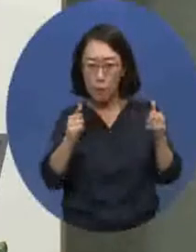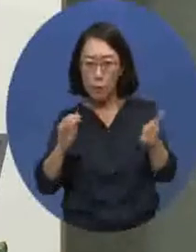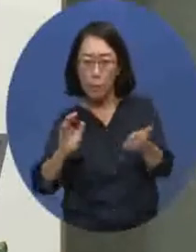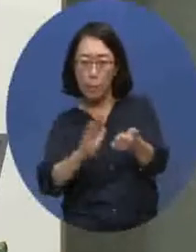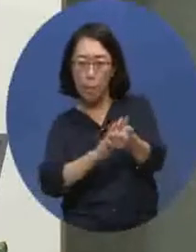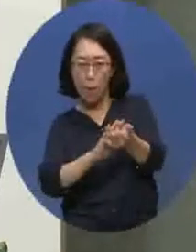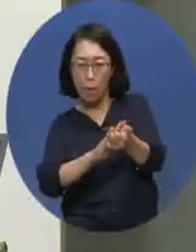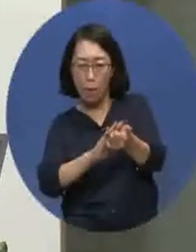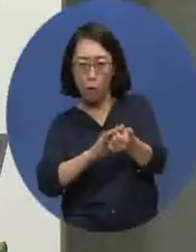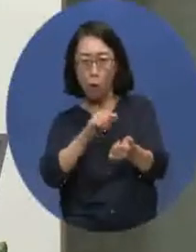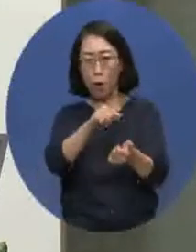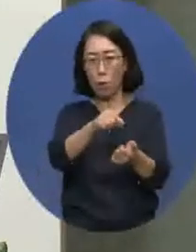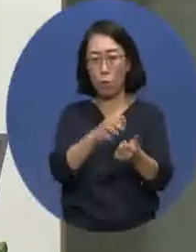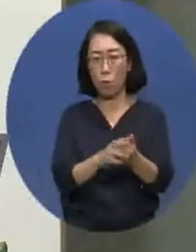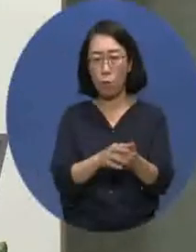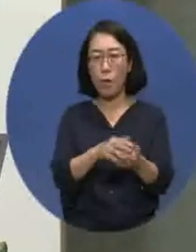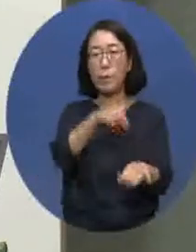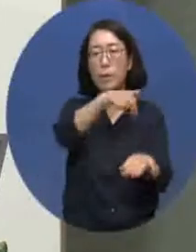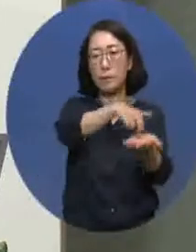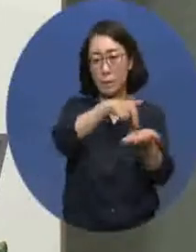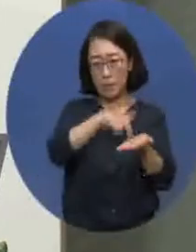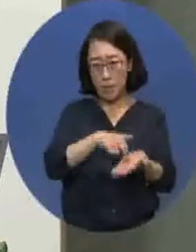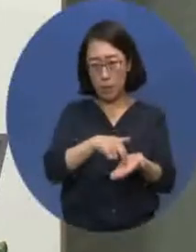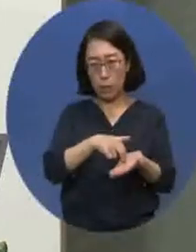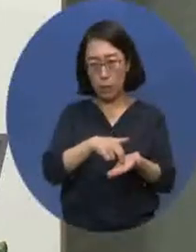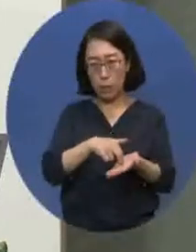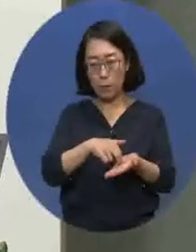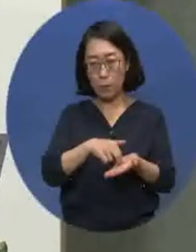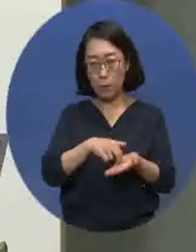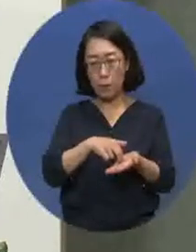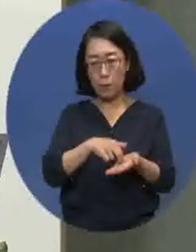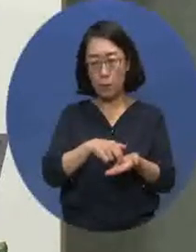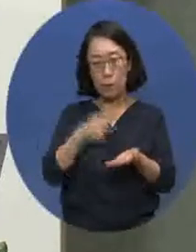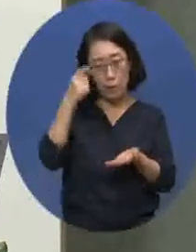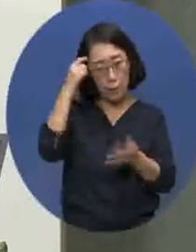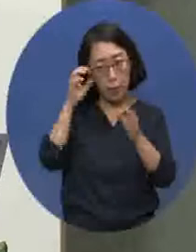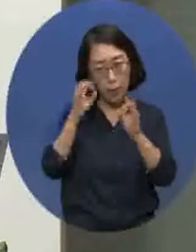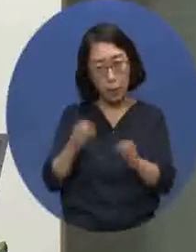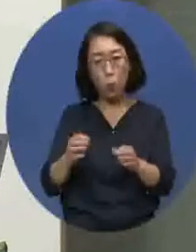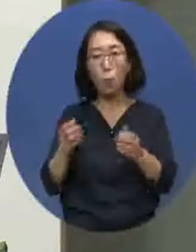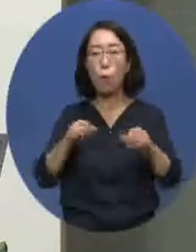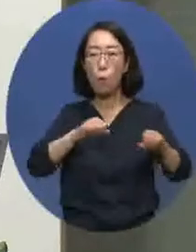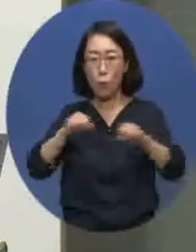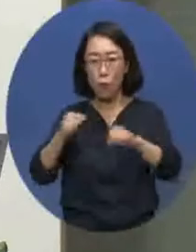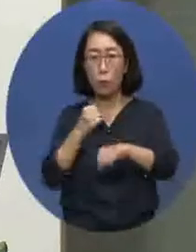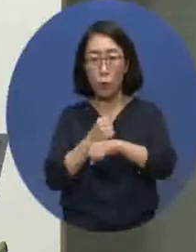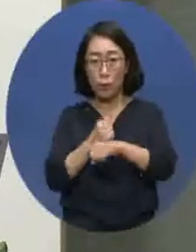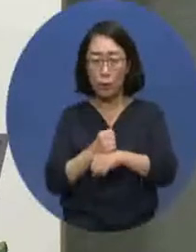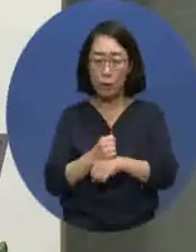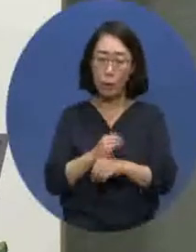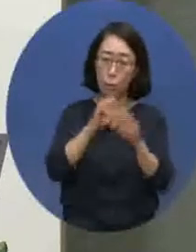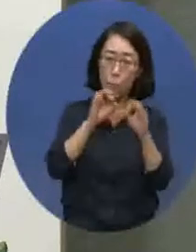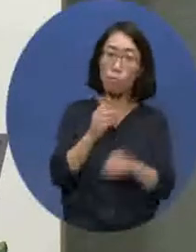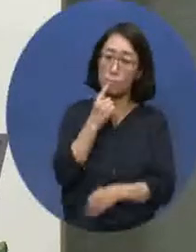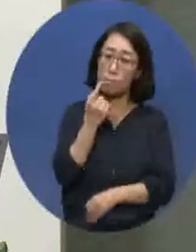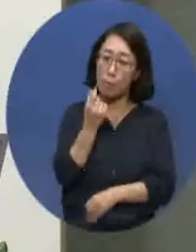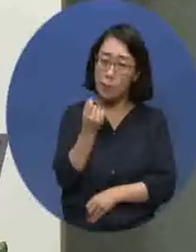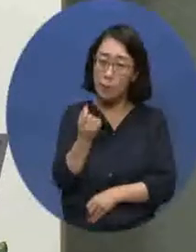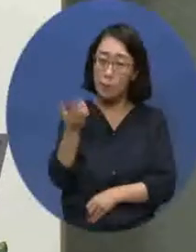국민의 입장에서 모두들 일을 하셔야 할 뿐인데 물론 그런 것 같은데